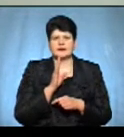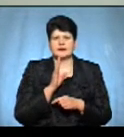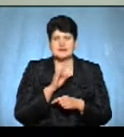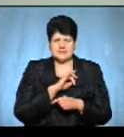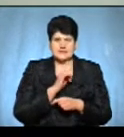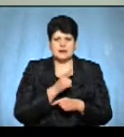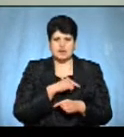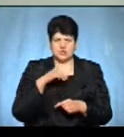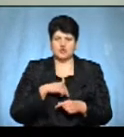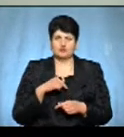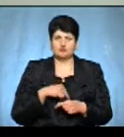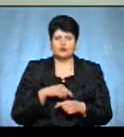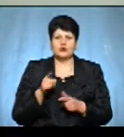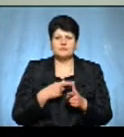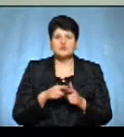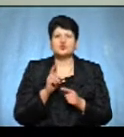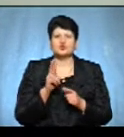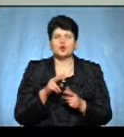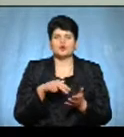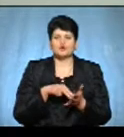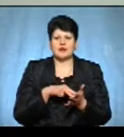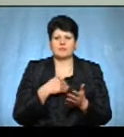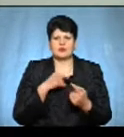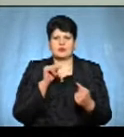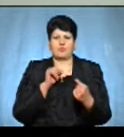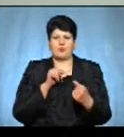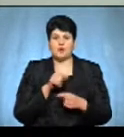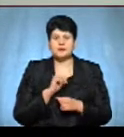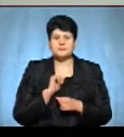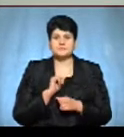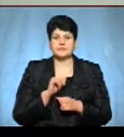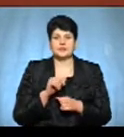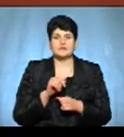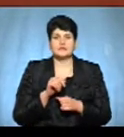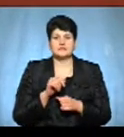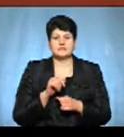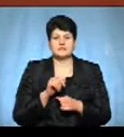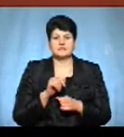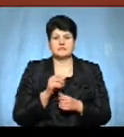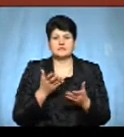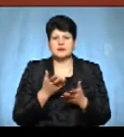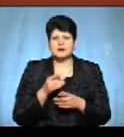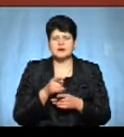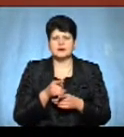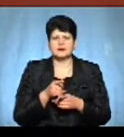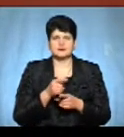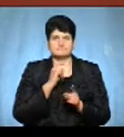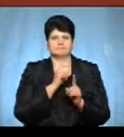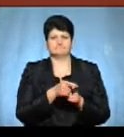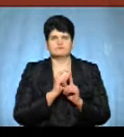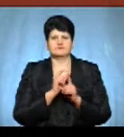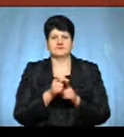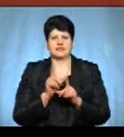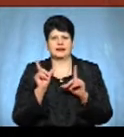правду, сильніші духом, ніж ті, хто стояли у нас навпроти, ось, які там їх вдало відповідали